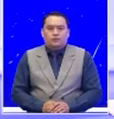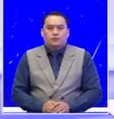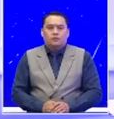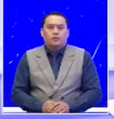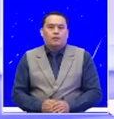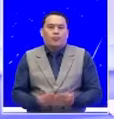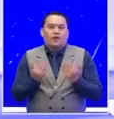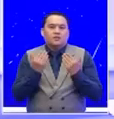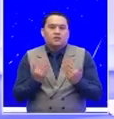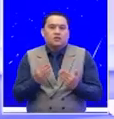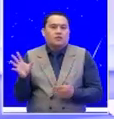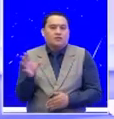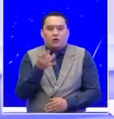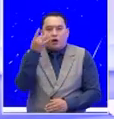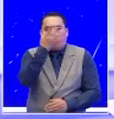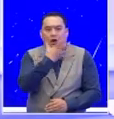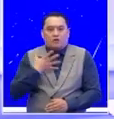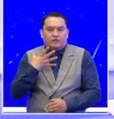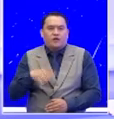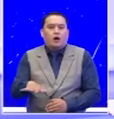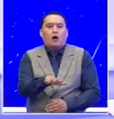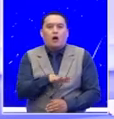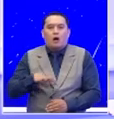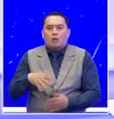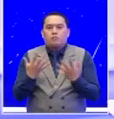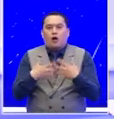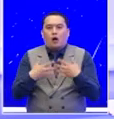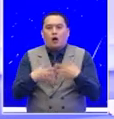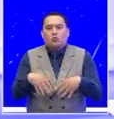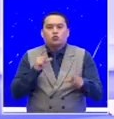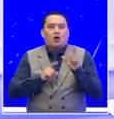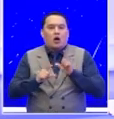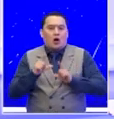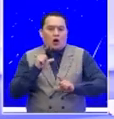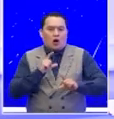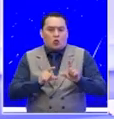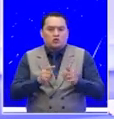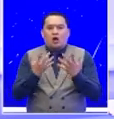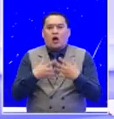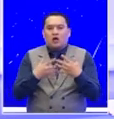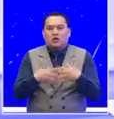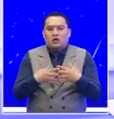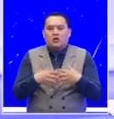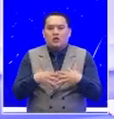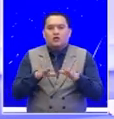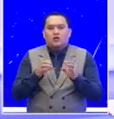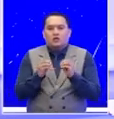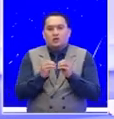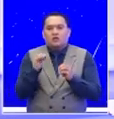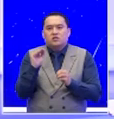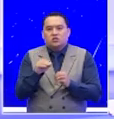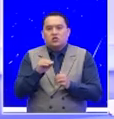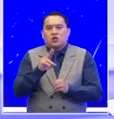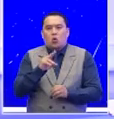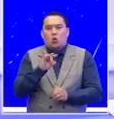В настоящий момент на всем африканском континенте, согласно подсчетам университета Джонса Хопкинса, насчитывается по меньшей мере